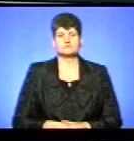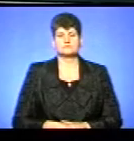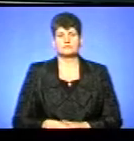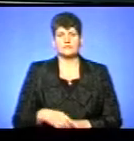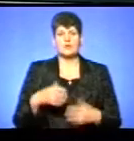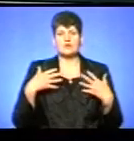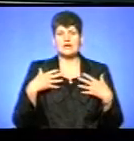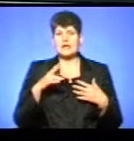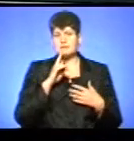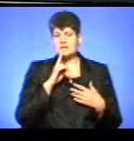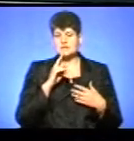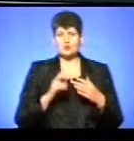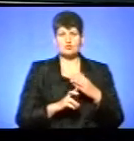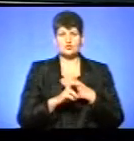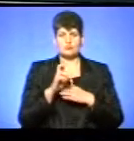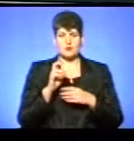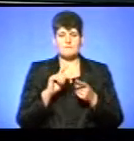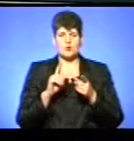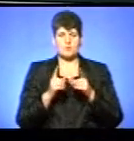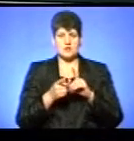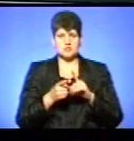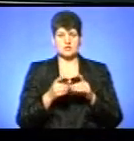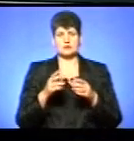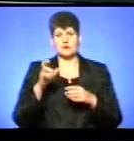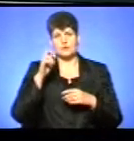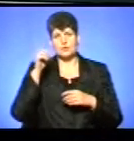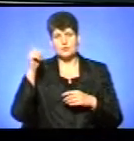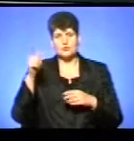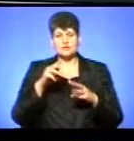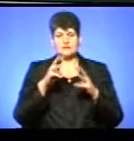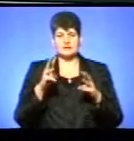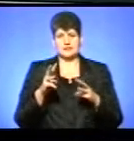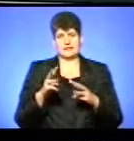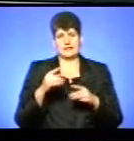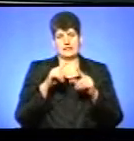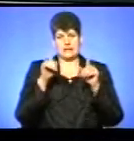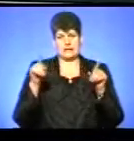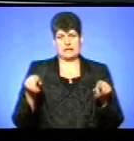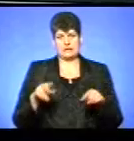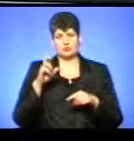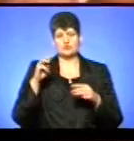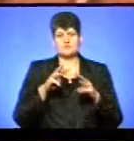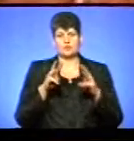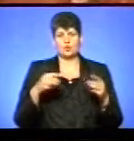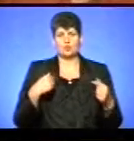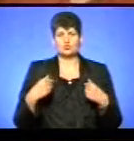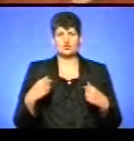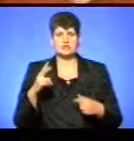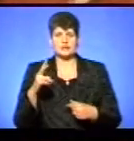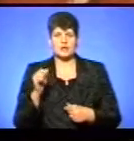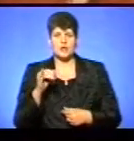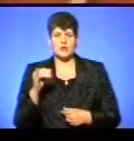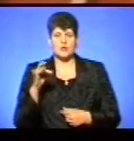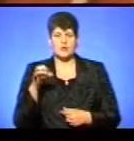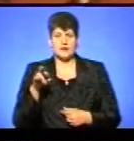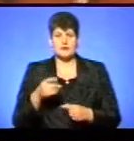У Кременецькому соборі Преображення Господнього патріарх Філарет освятив ікону святого мученика Юрія.